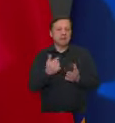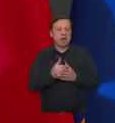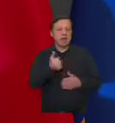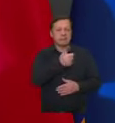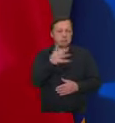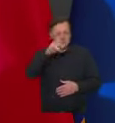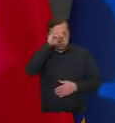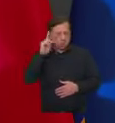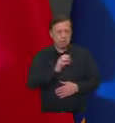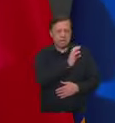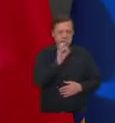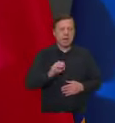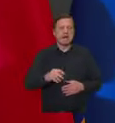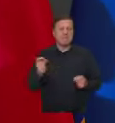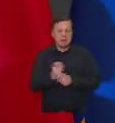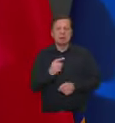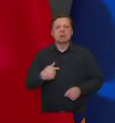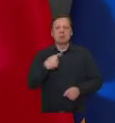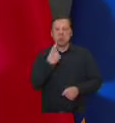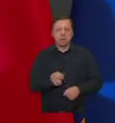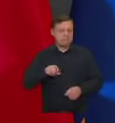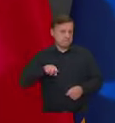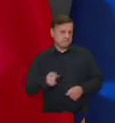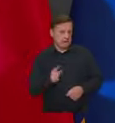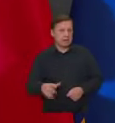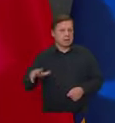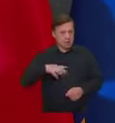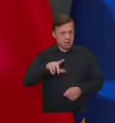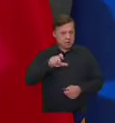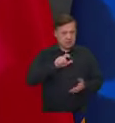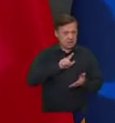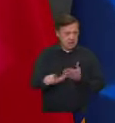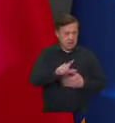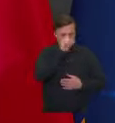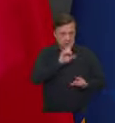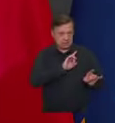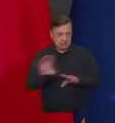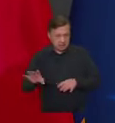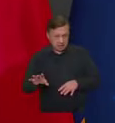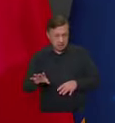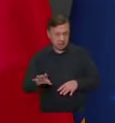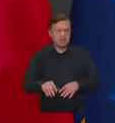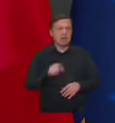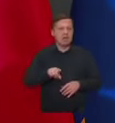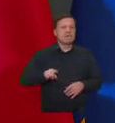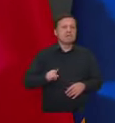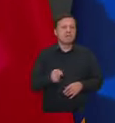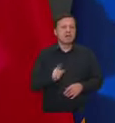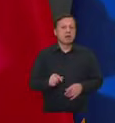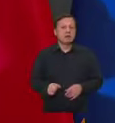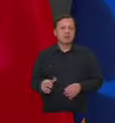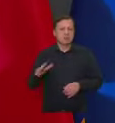na populację danego kraju. Tak we Francji, w momencie, gdy było 212 zakażonych, Francja